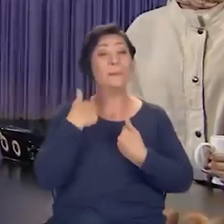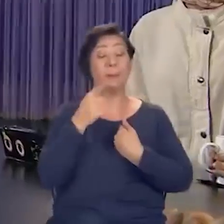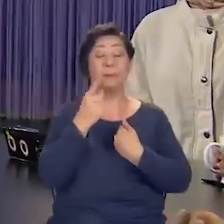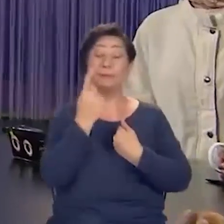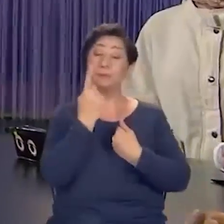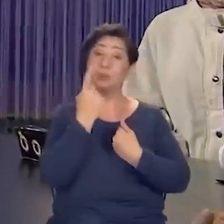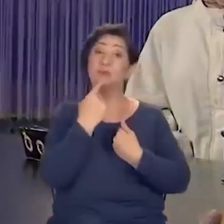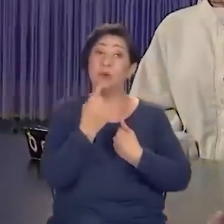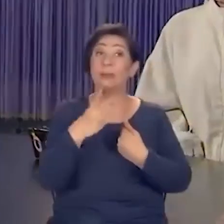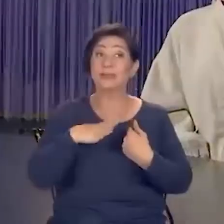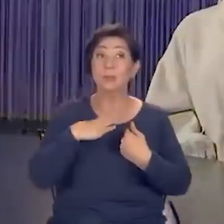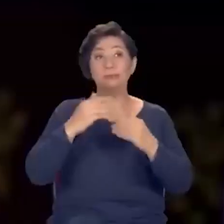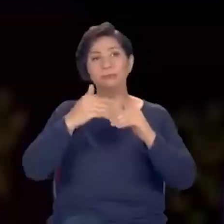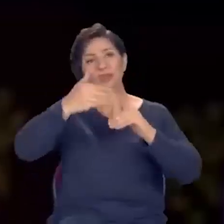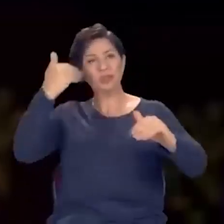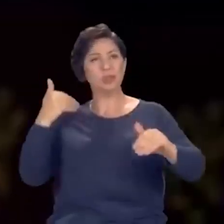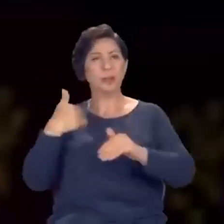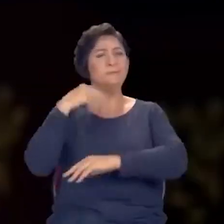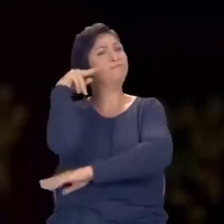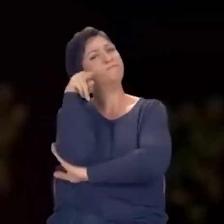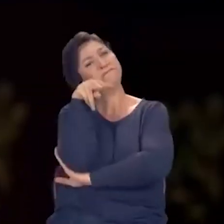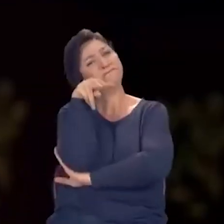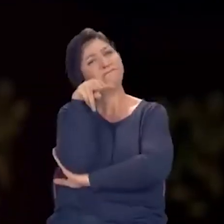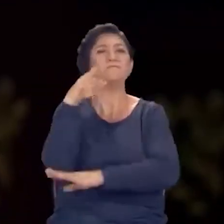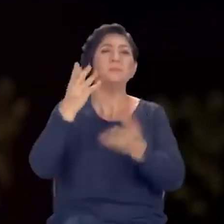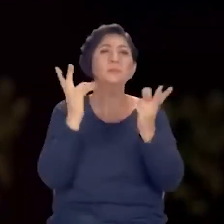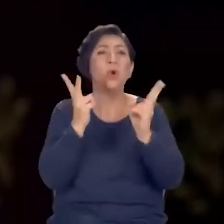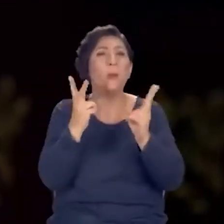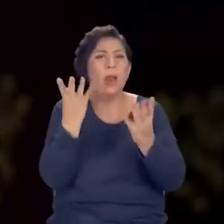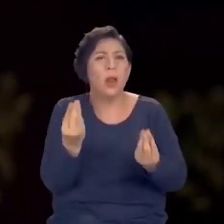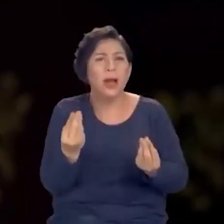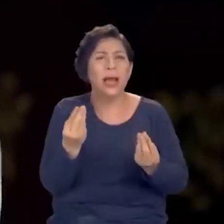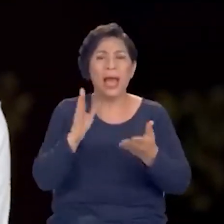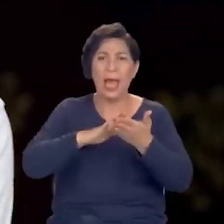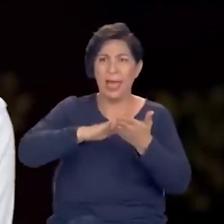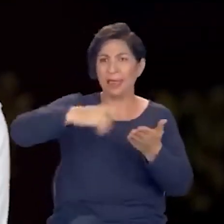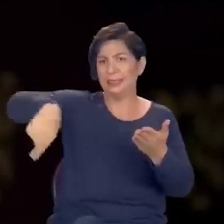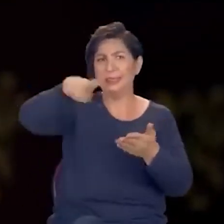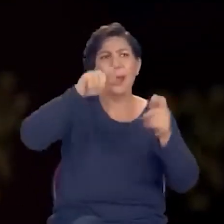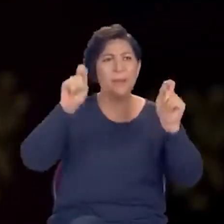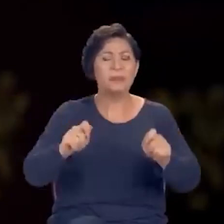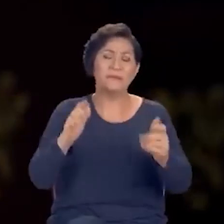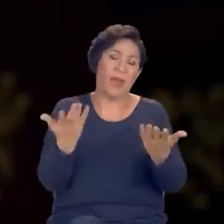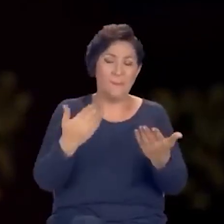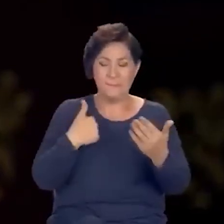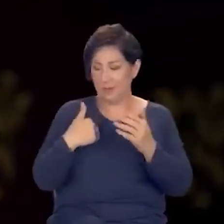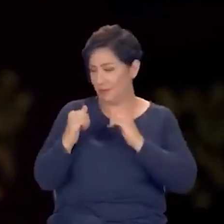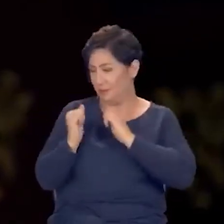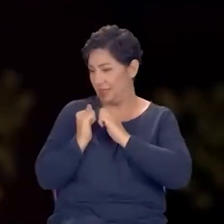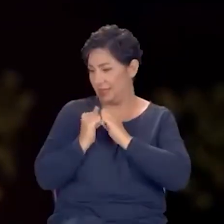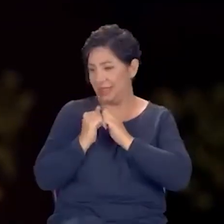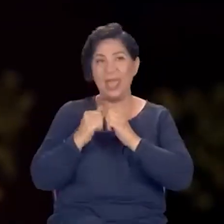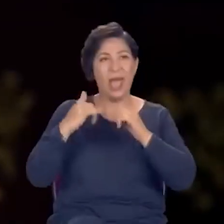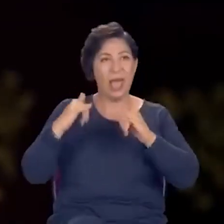onu. Dışarıdan bakıldığında genel olarak... arkadaşların yaptığı ya da işte benim de birlikte aynı